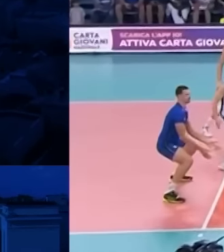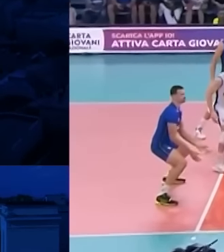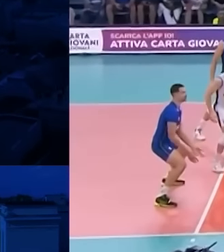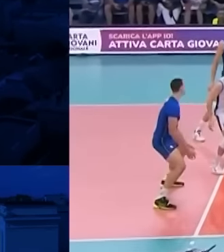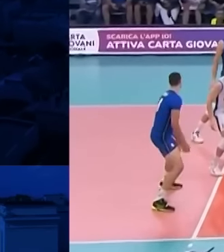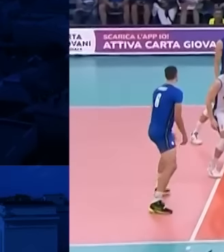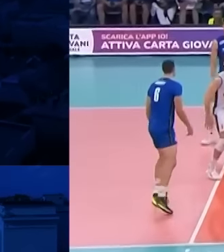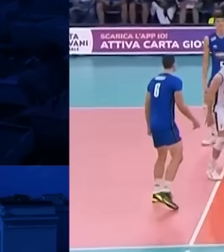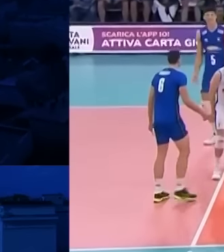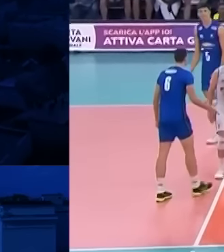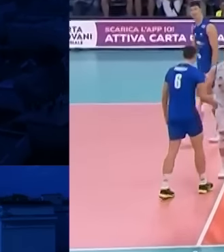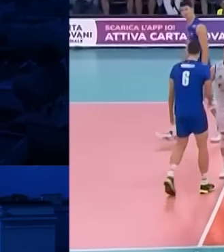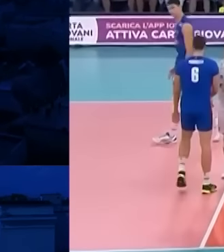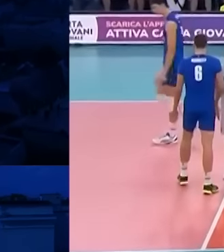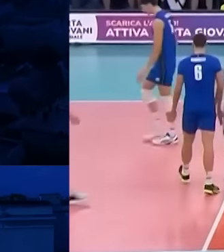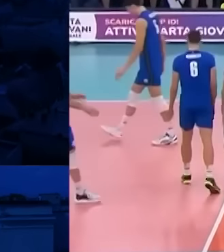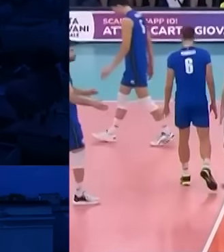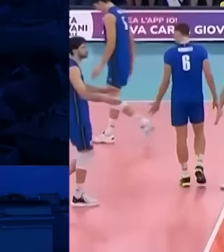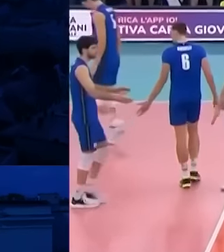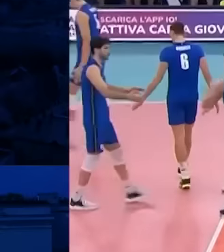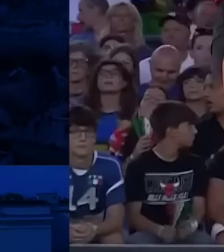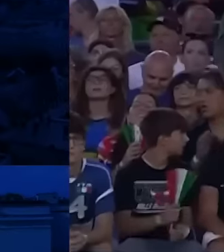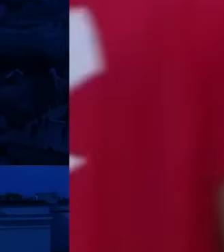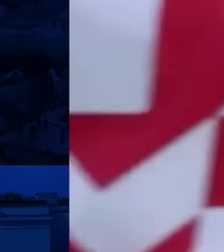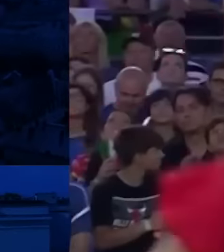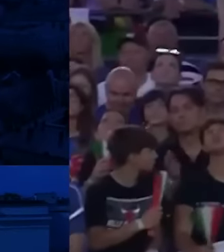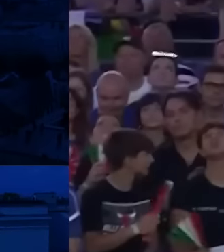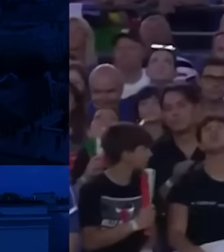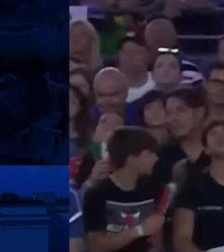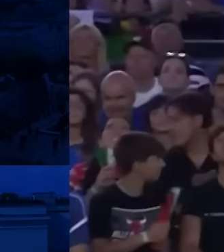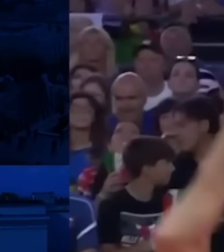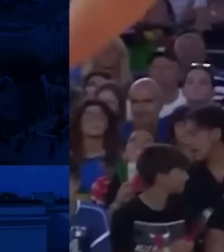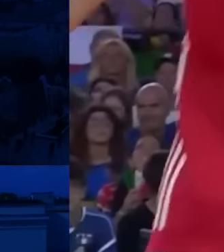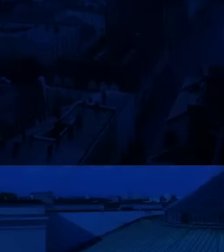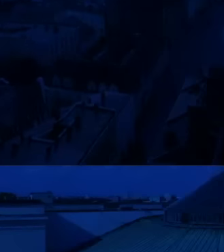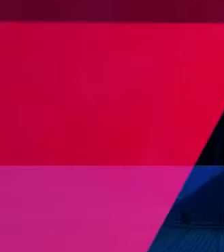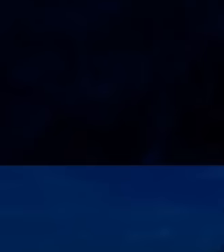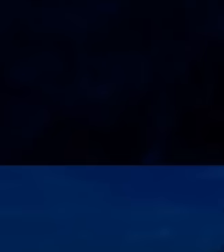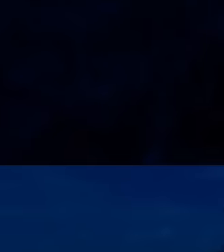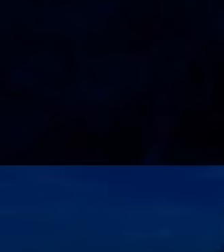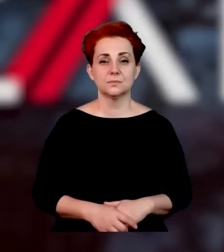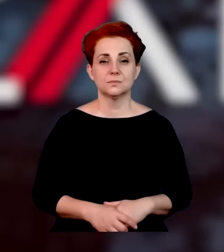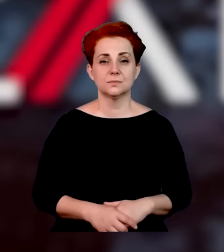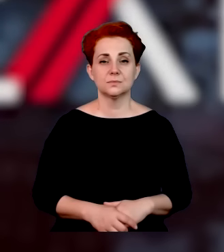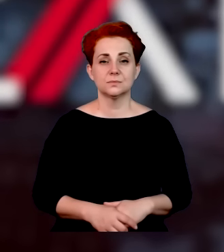zmierzy się z drużyną Włoch. Spotkanie odbędzie się w słoweńskiej Lublanie w ramach rozgrywek Ligi Narodów.